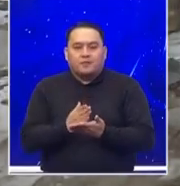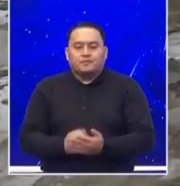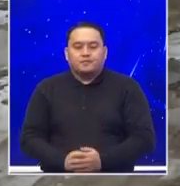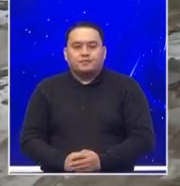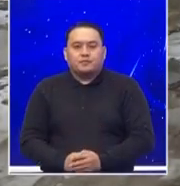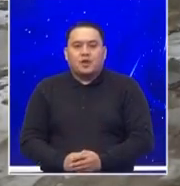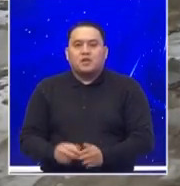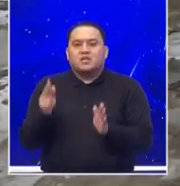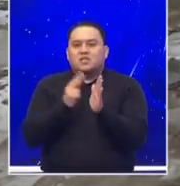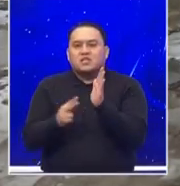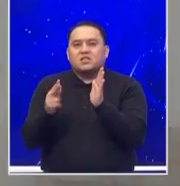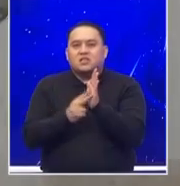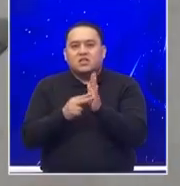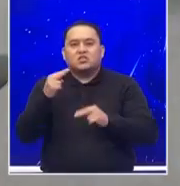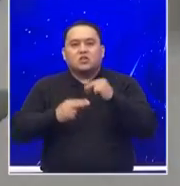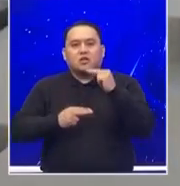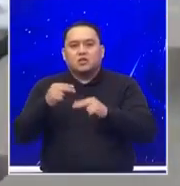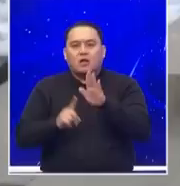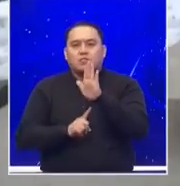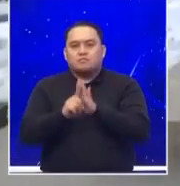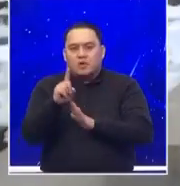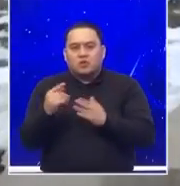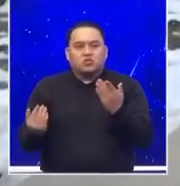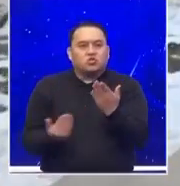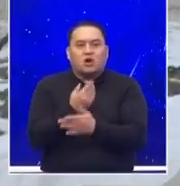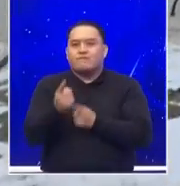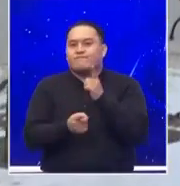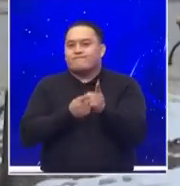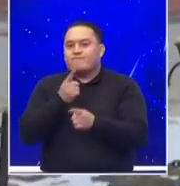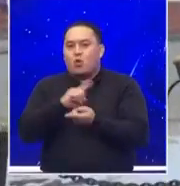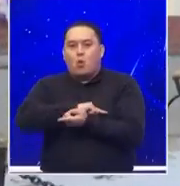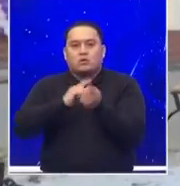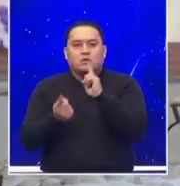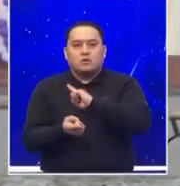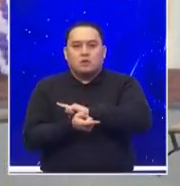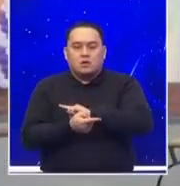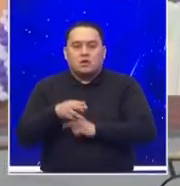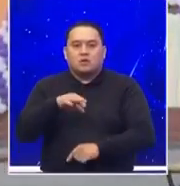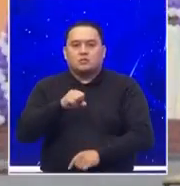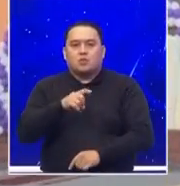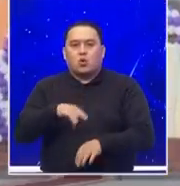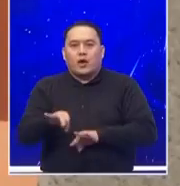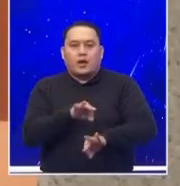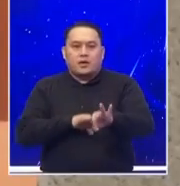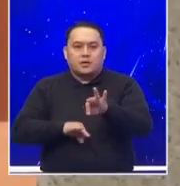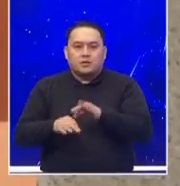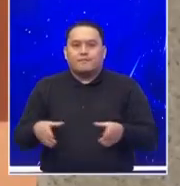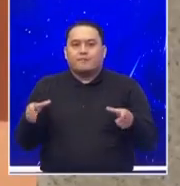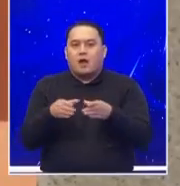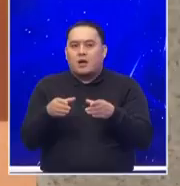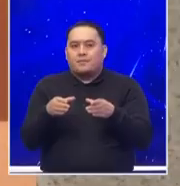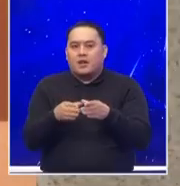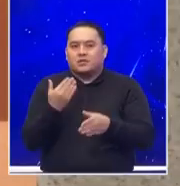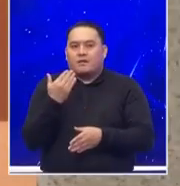Іргетасы 1988 жылы қаланған нысанның келбетін адам танымастай етіп өзгерткен Энергострой проект жауапкершілігі шектеулі